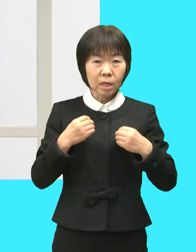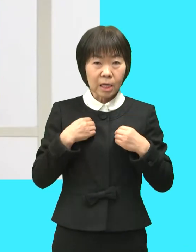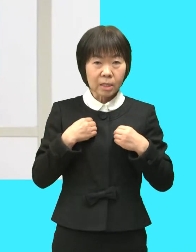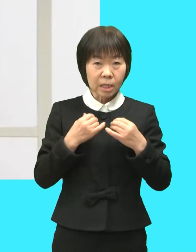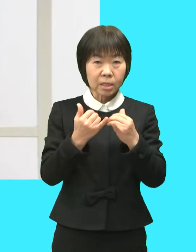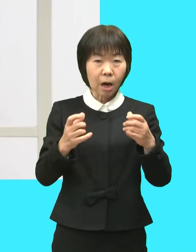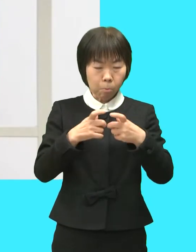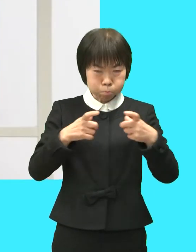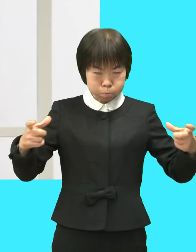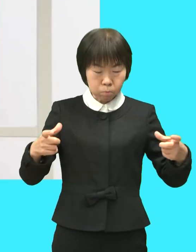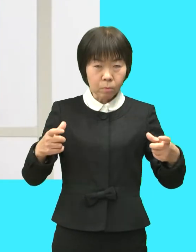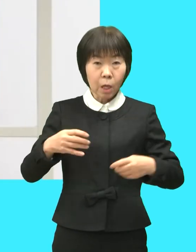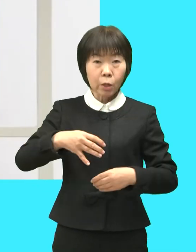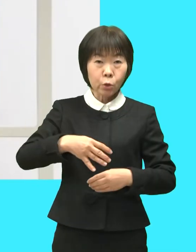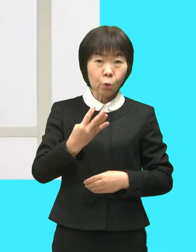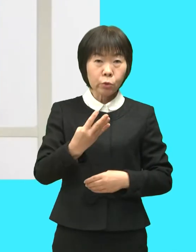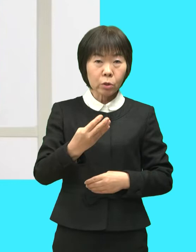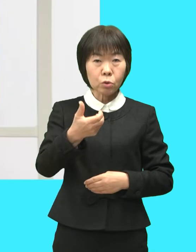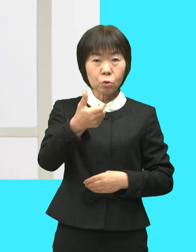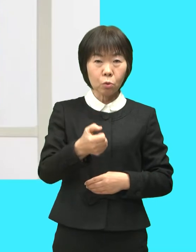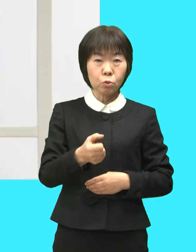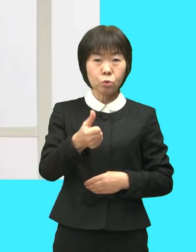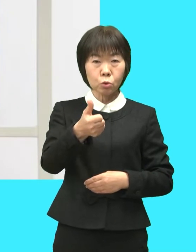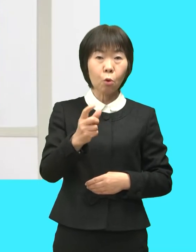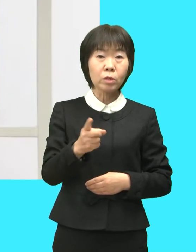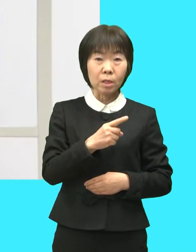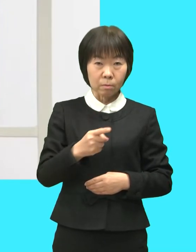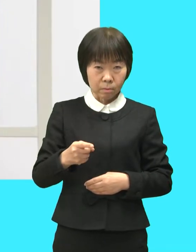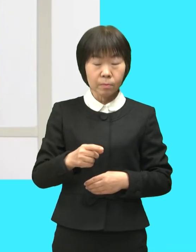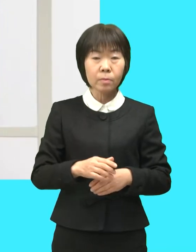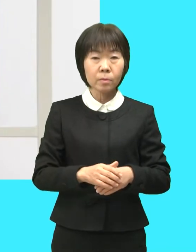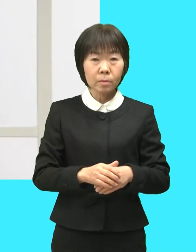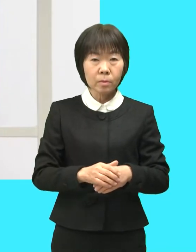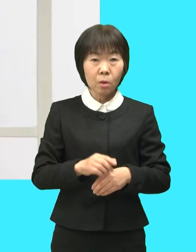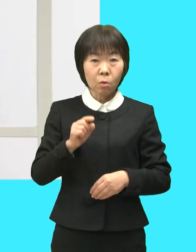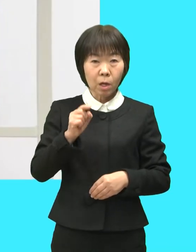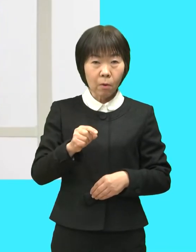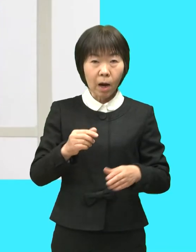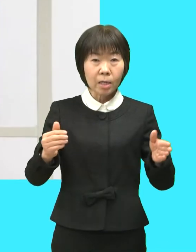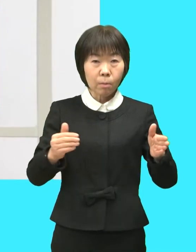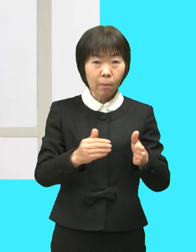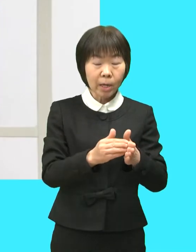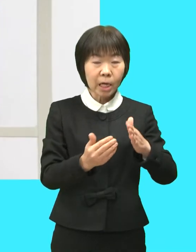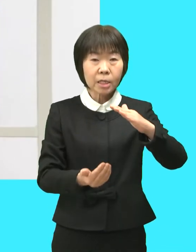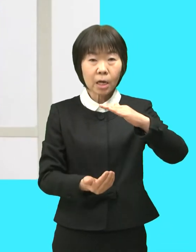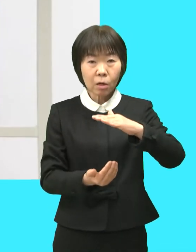して455名になっています。これはそれまで最